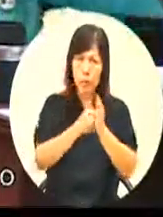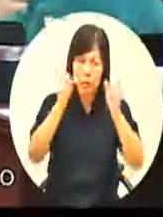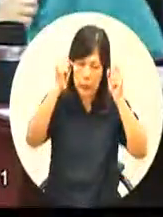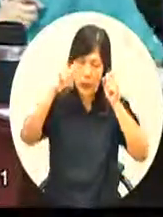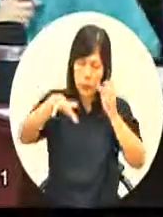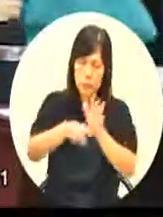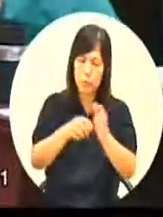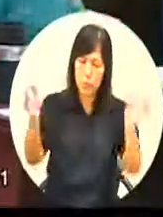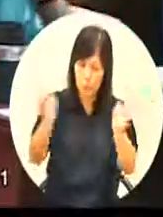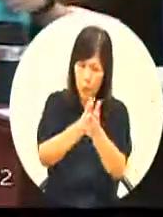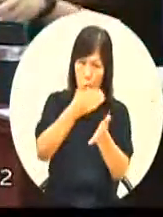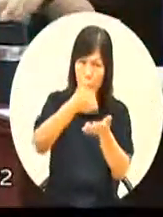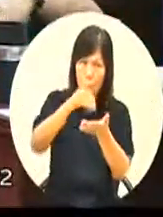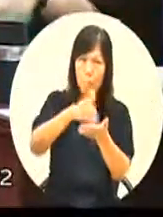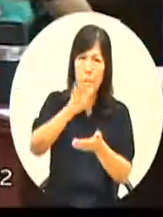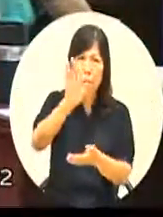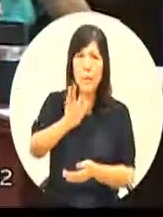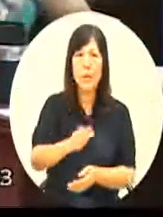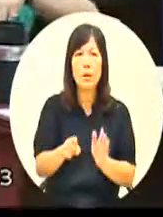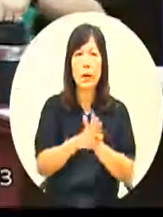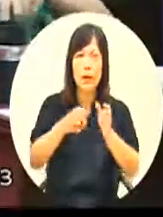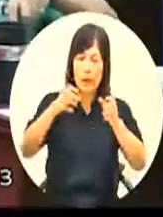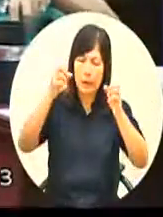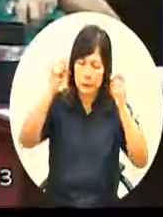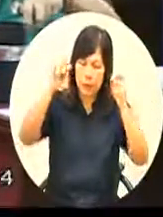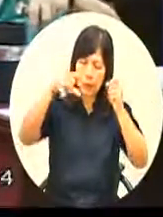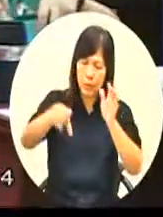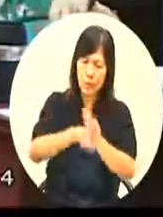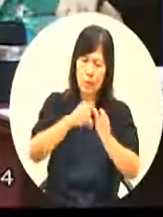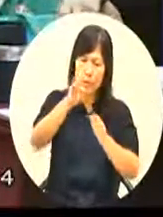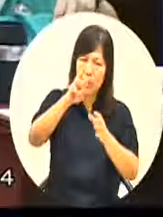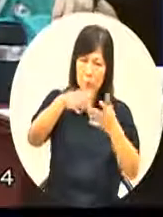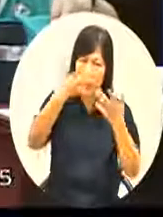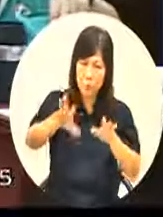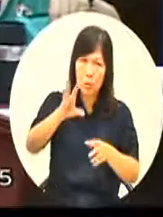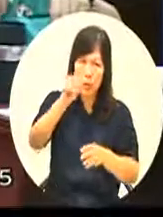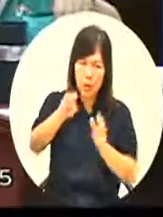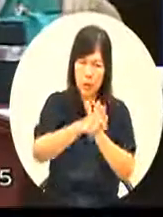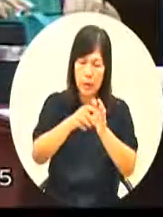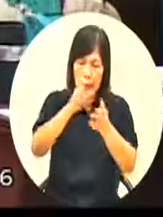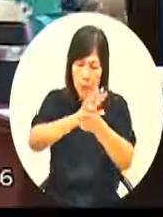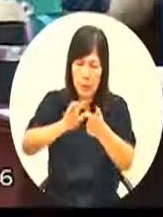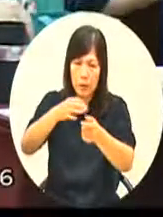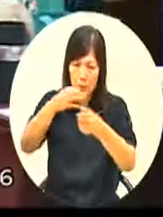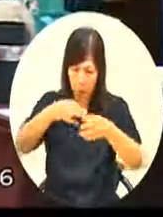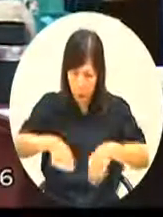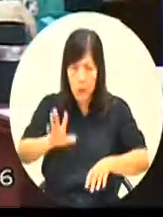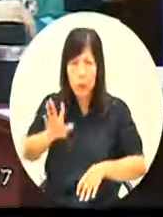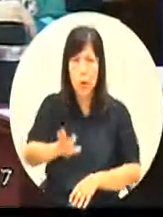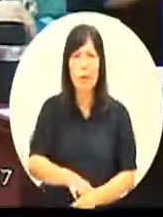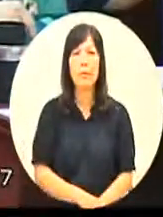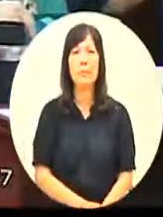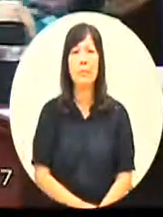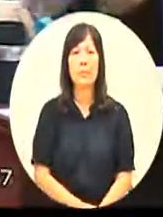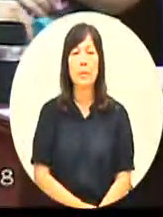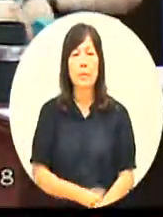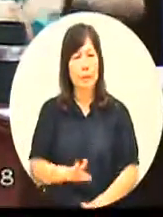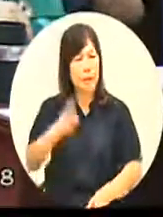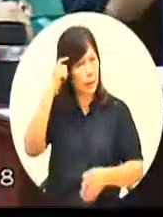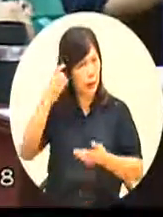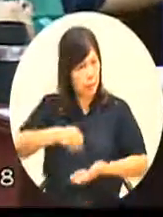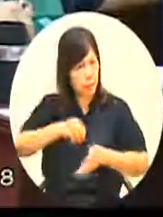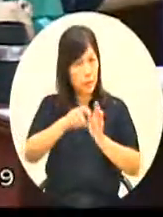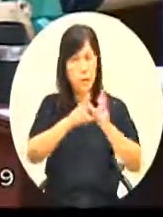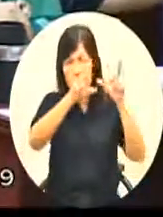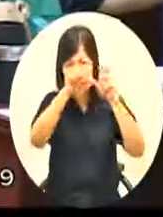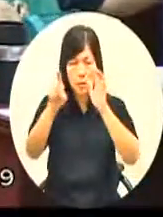有统计一个运动场馆是3000多万的灾损嘛。可是我这边其实要去提了，这个照片是